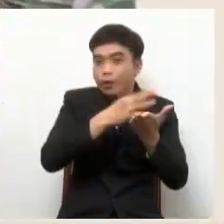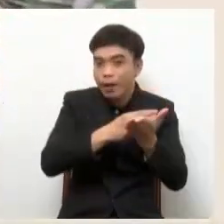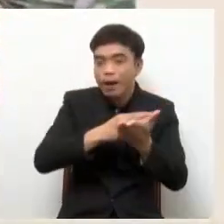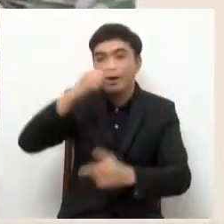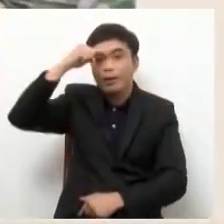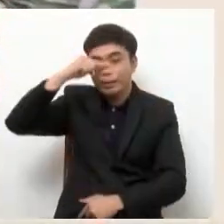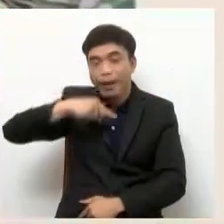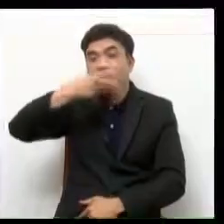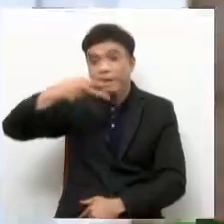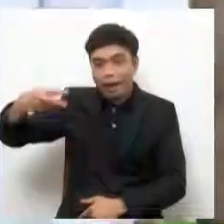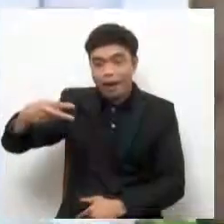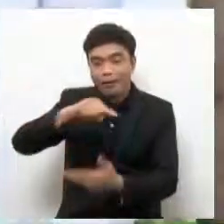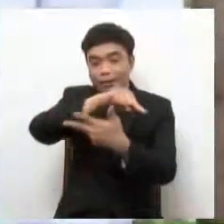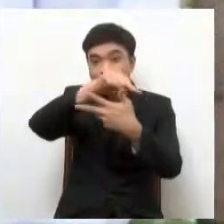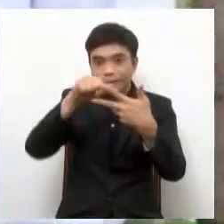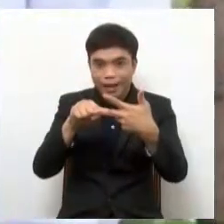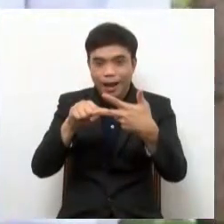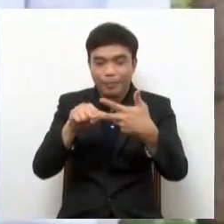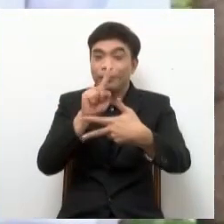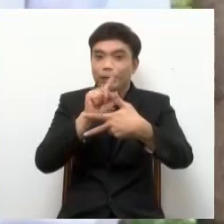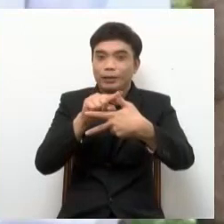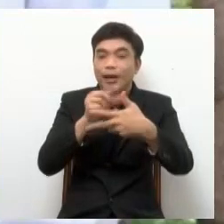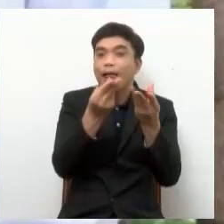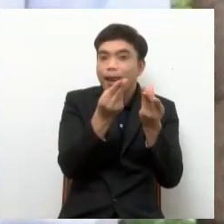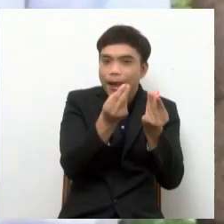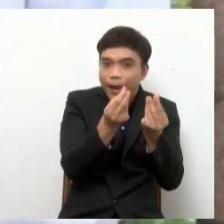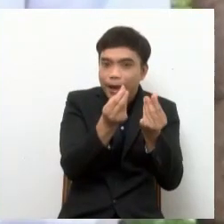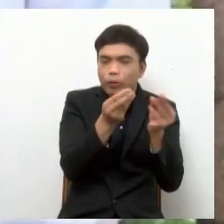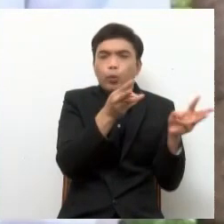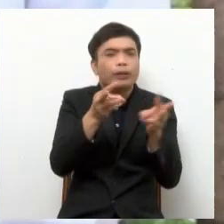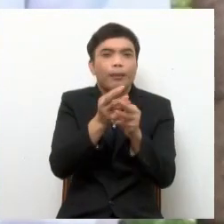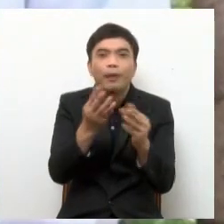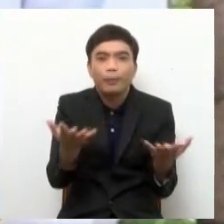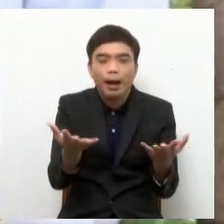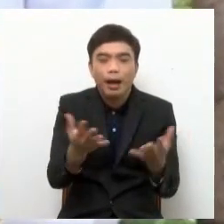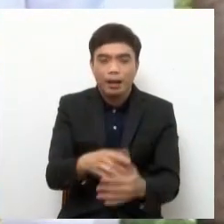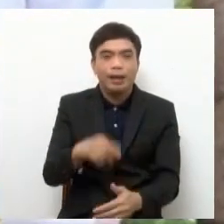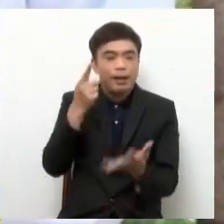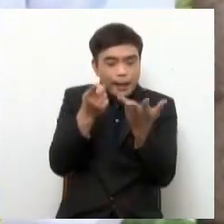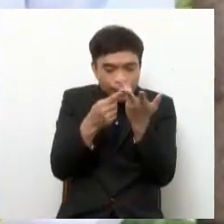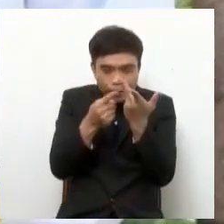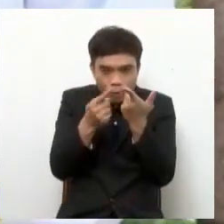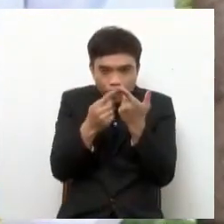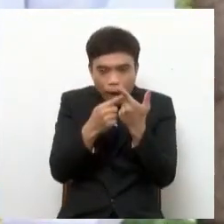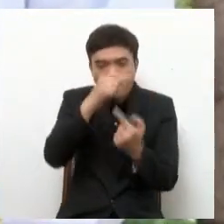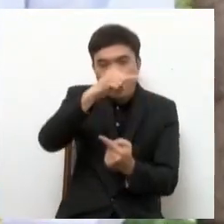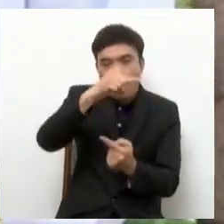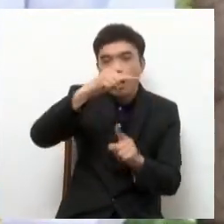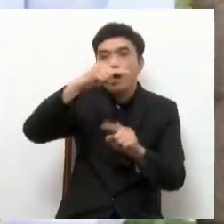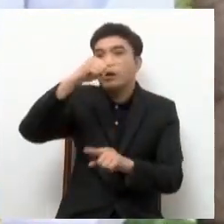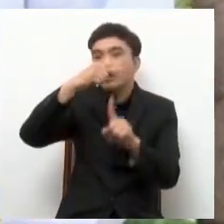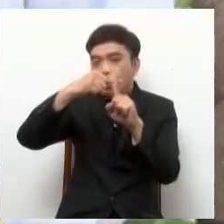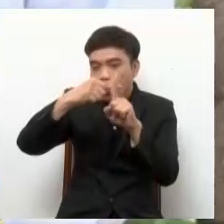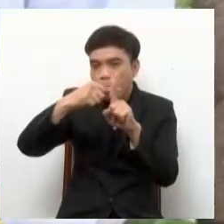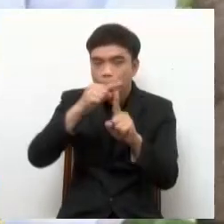ไทย ในทางคณิตศาสตร์สามารถบูรณาการการเรียนรู้เข้ากับเรื่องอัตราส่วนครับโดยใช้ในการหาความสูง